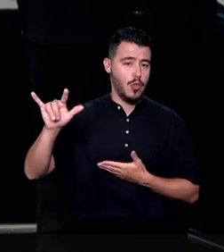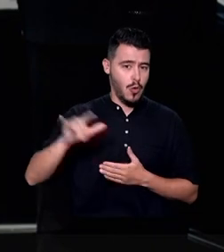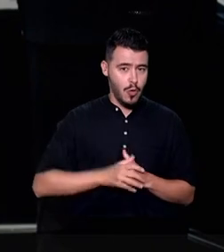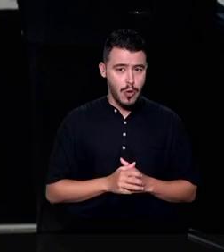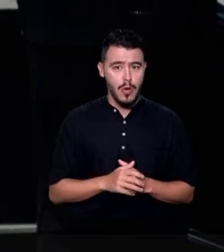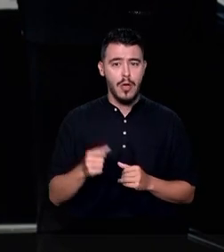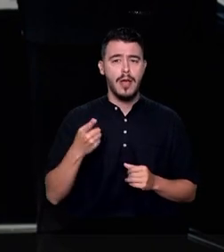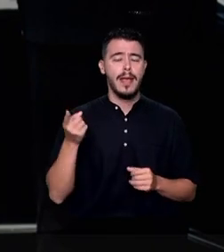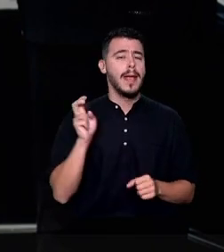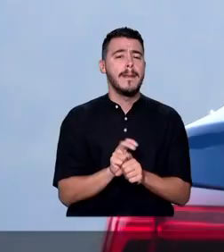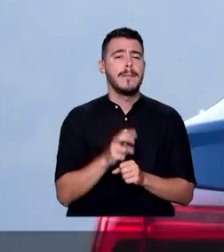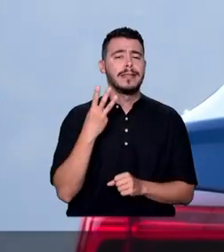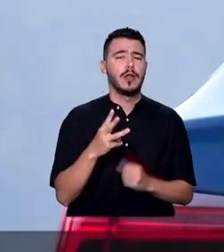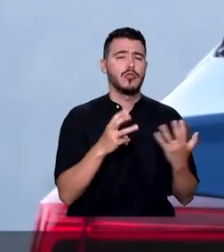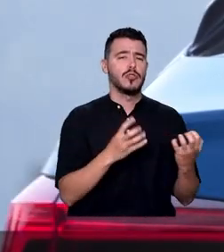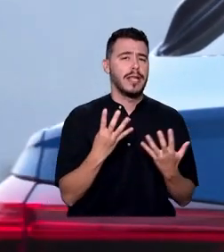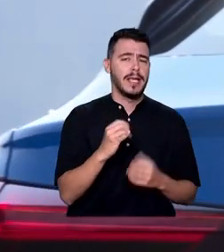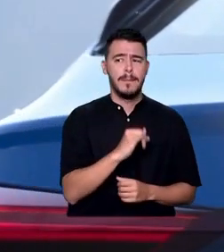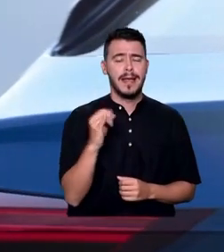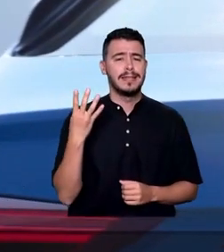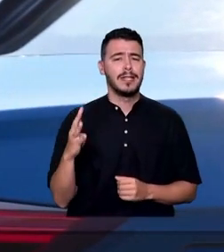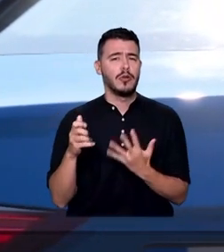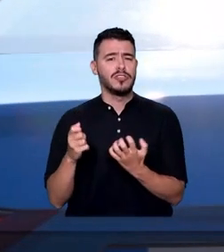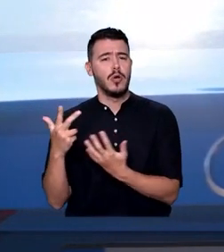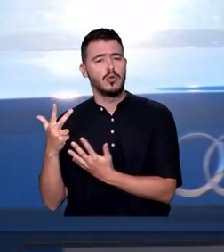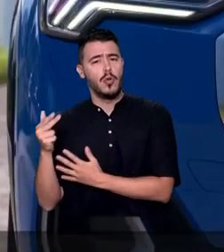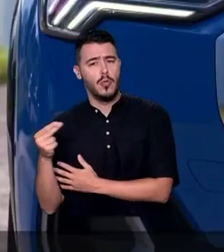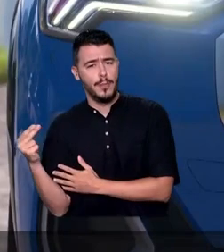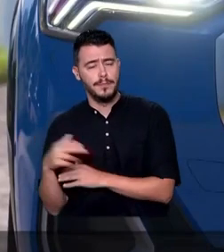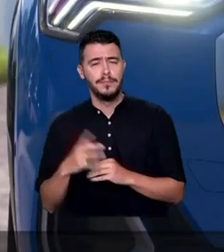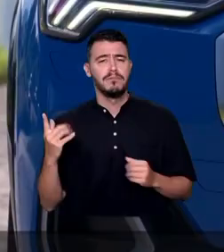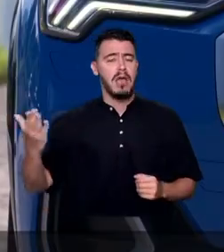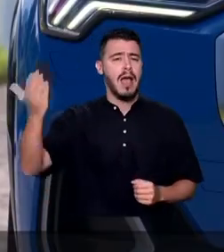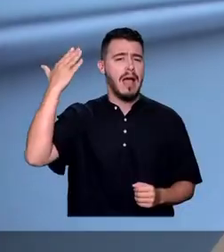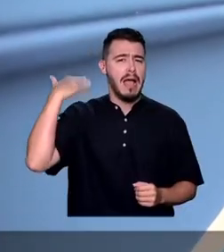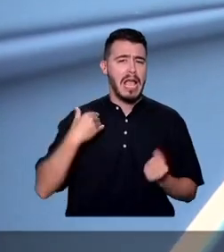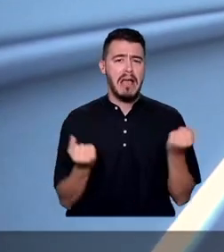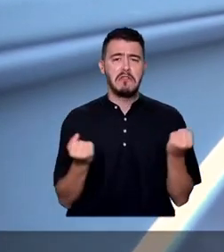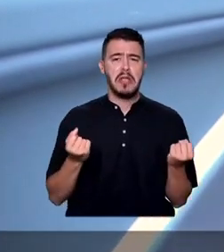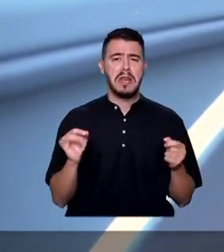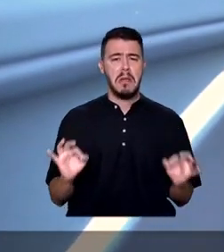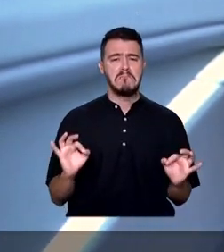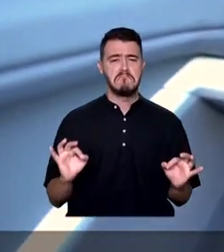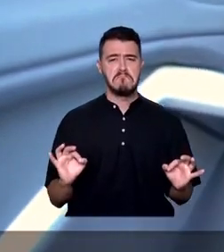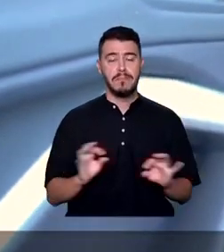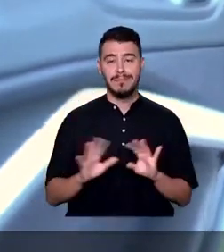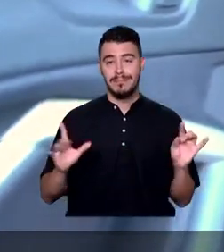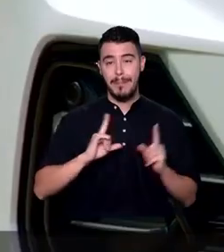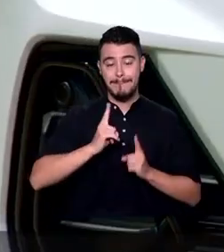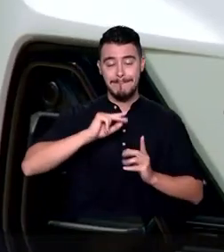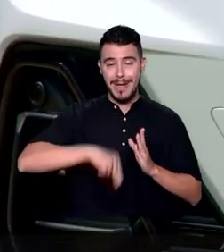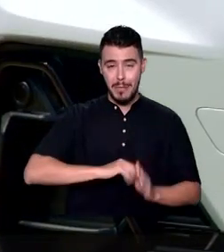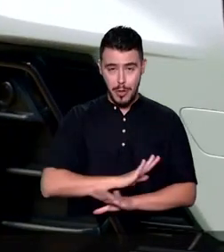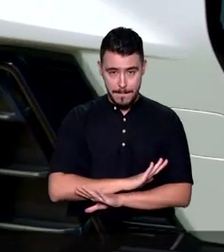έως 648 ευρώ. Επίσης, ενώ παλαιότερα είχαμε συνηθίσει σε εικόνες σεμνές και ταπεινές με μικρά αυτοκίνητα, τώρα στη μεταμνημονιακή εποχή